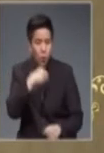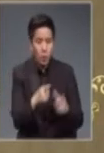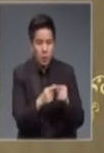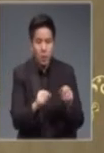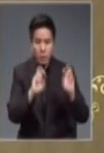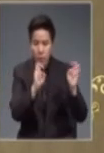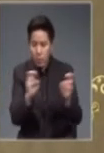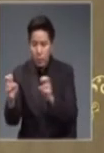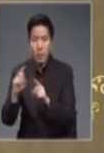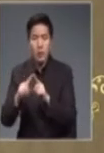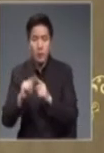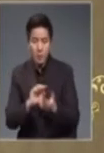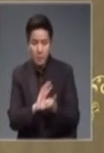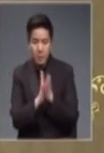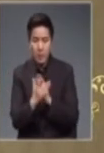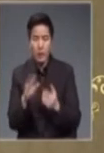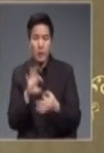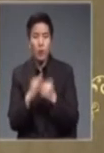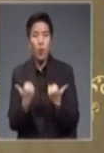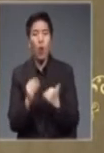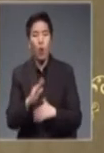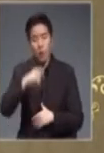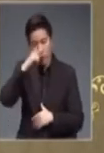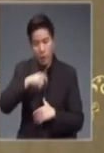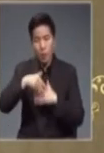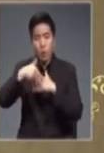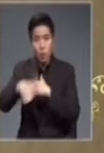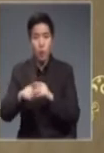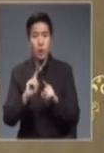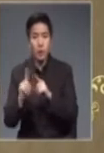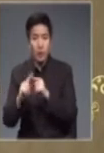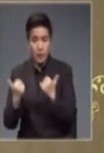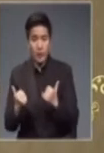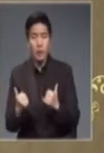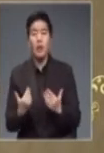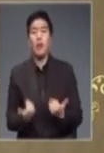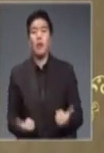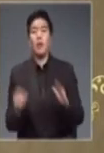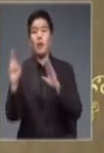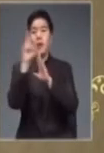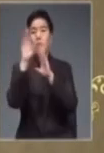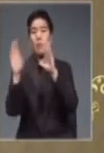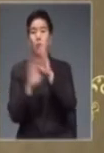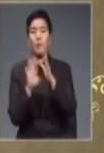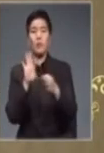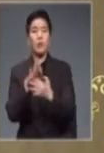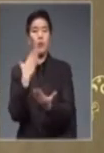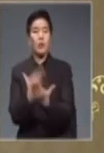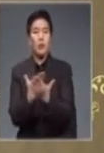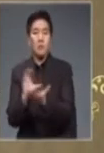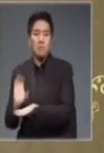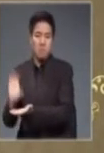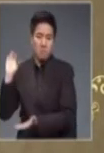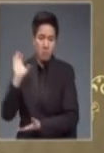วยสนับสนุนและดูแลกิจกรรมเหล่านี้ด้วยนะครับกระทรวงศึกษาครูอาจารย์ต่างๆทั้งหมดนะครับทุกภาคส่วนขอให้ช่วยกันในเรื่องนี้นะครับ